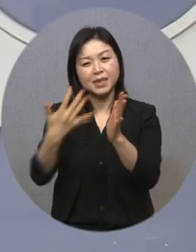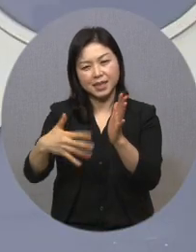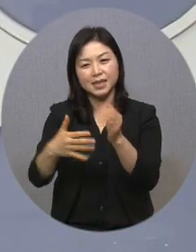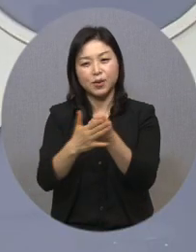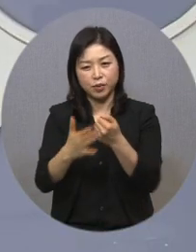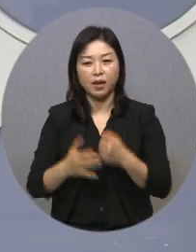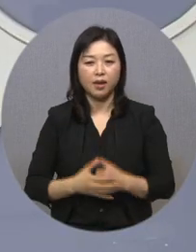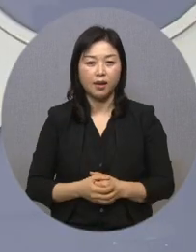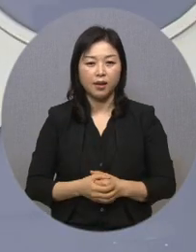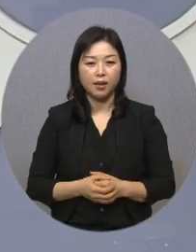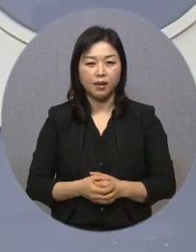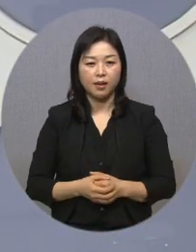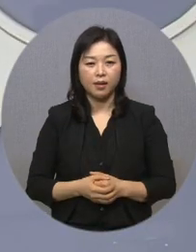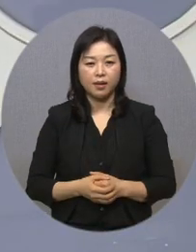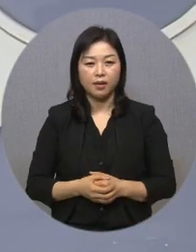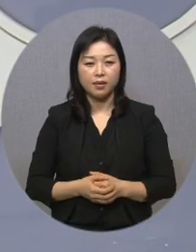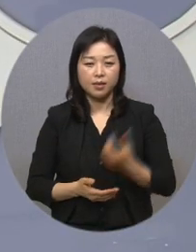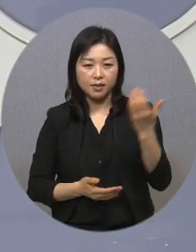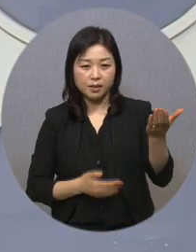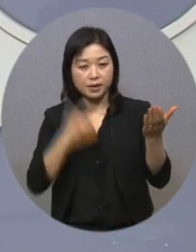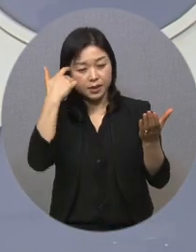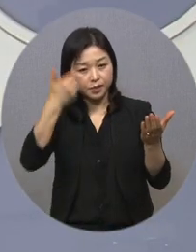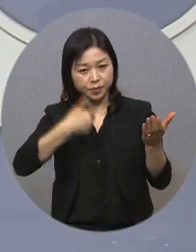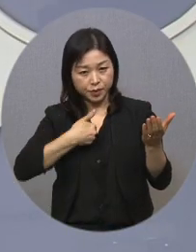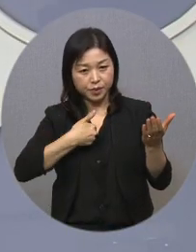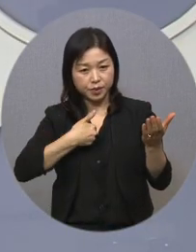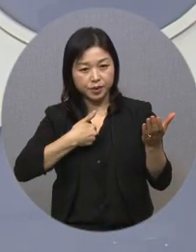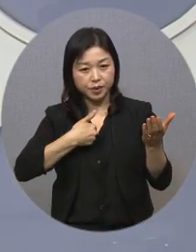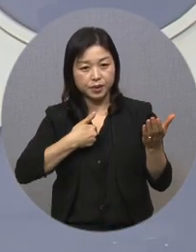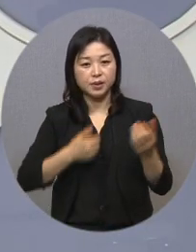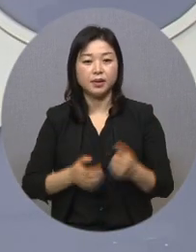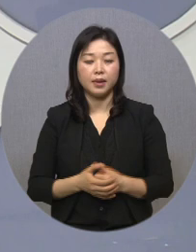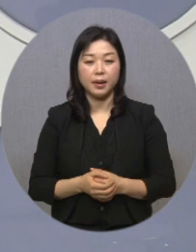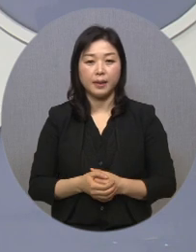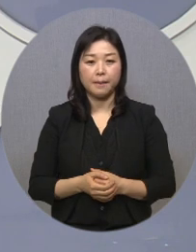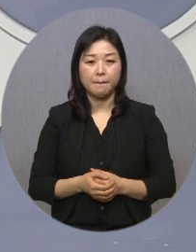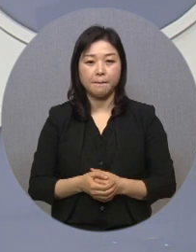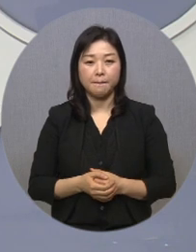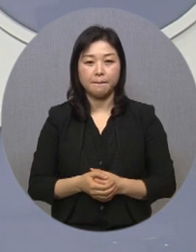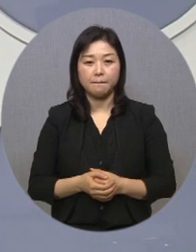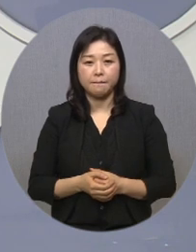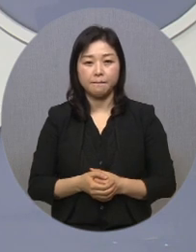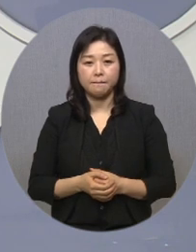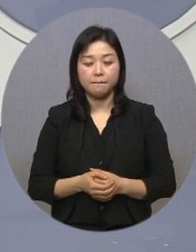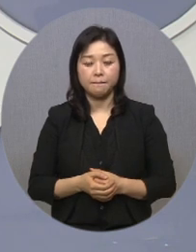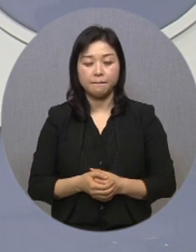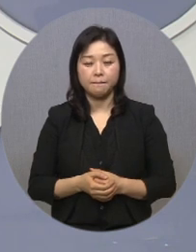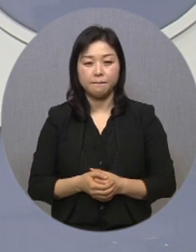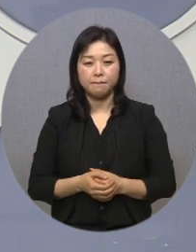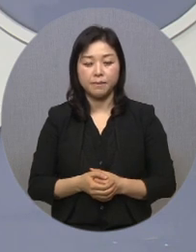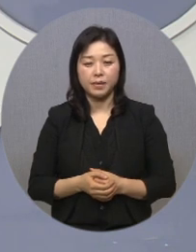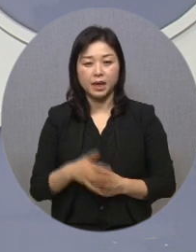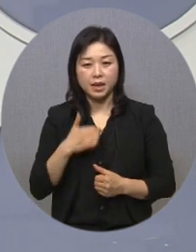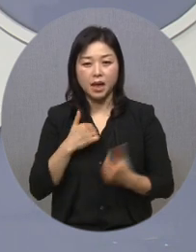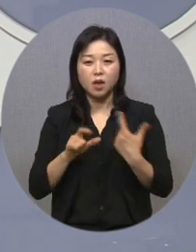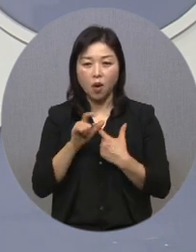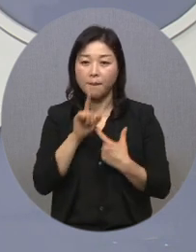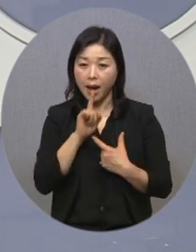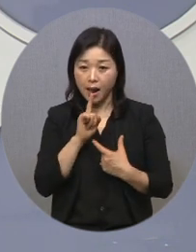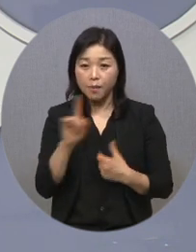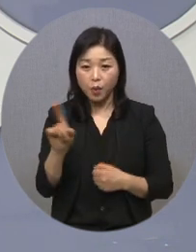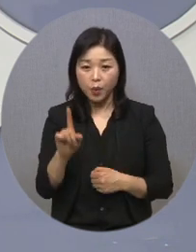텐데 지금 사회자님께서 질문 주신 그 상황에 앞서서 한 가지 더 좀 부연을 좀 드린다라고